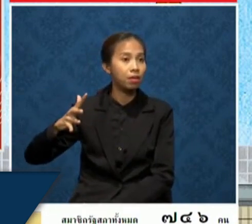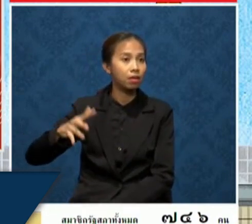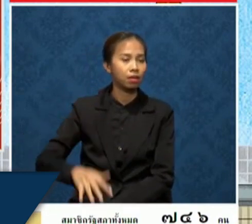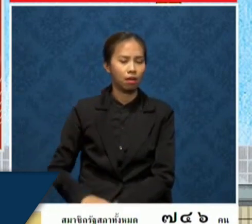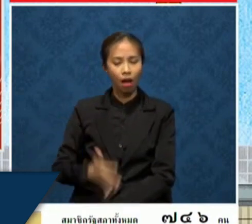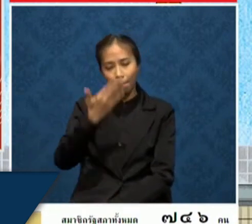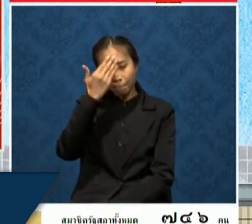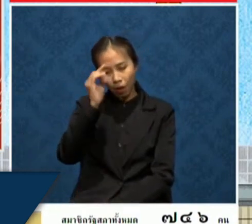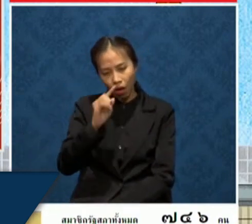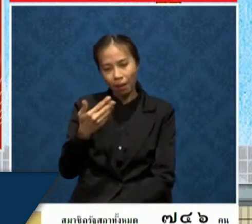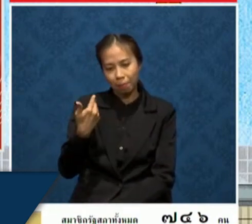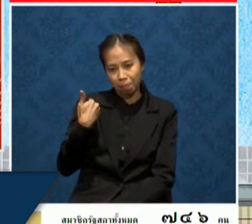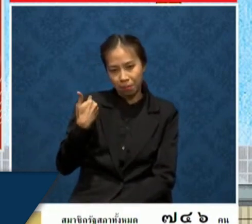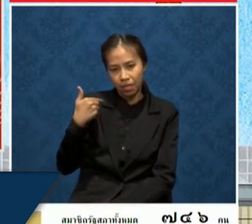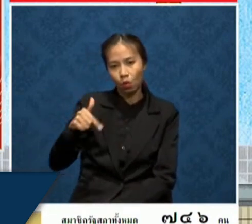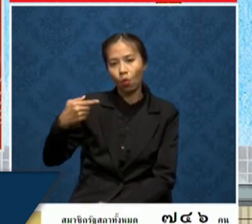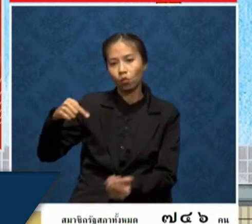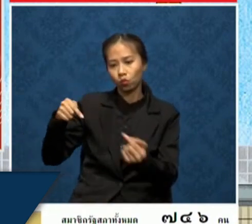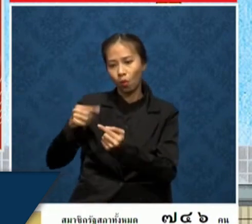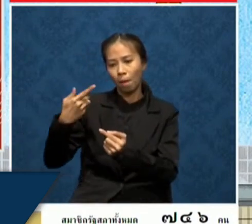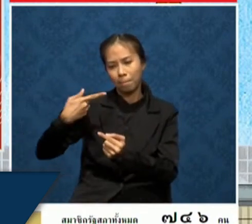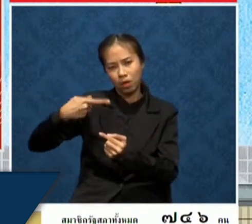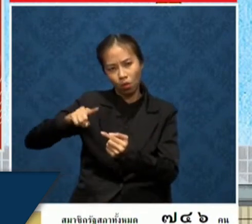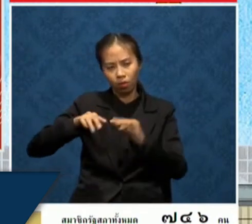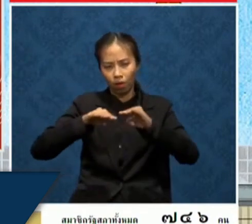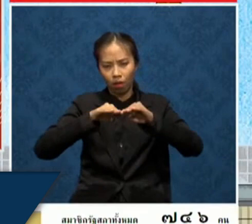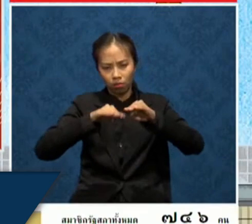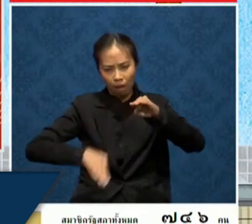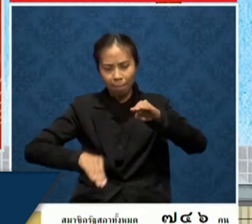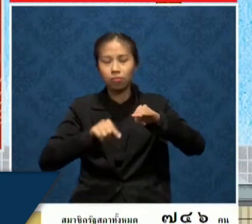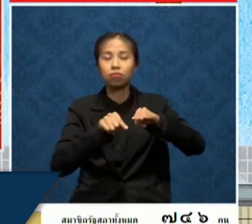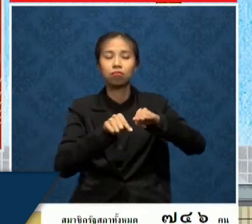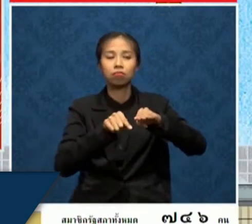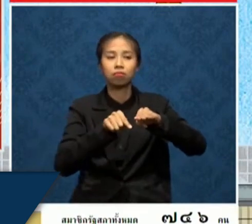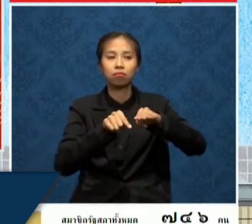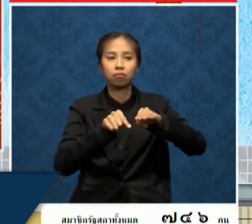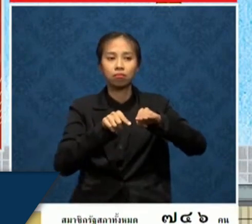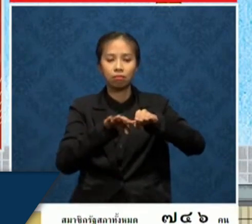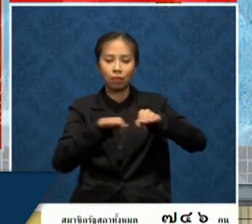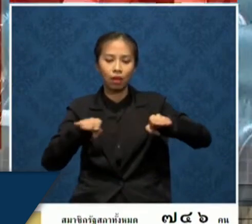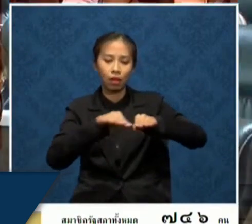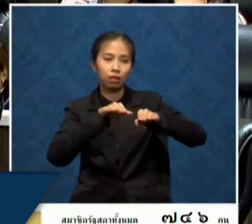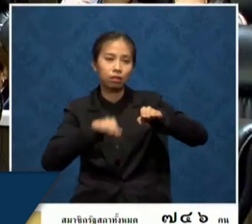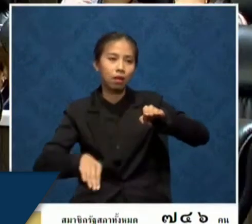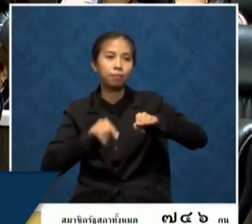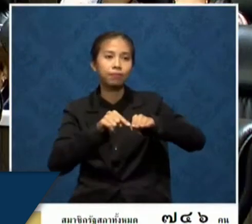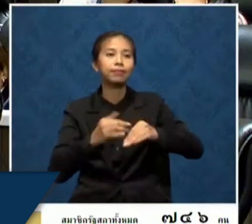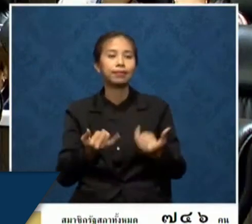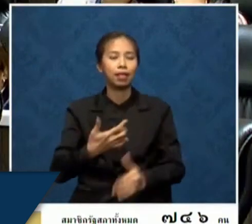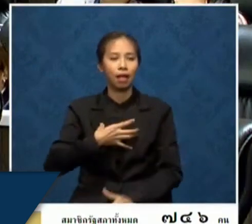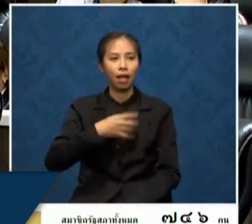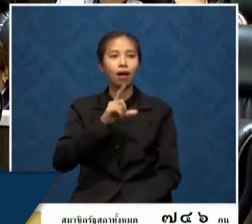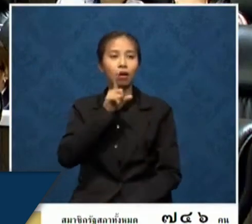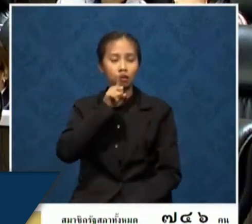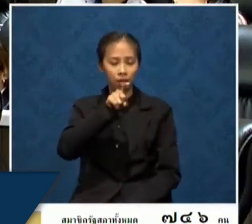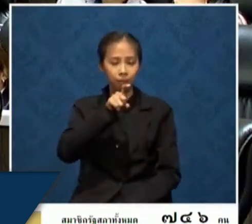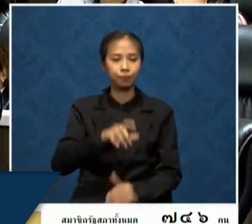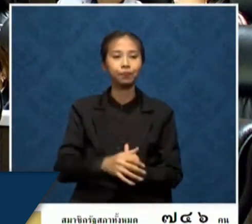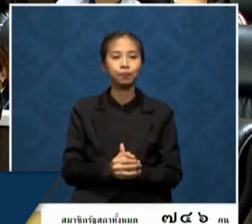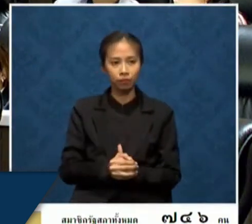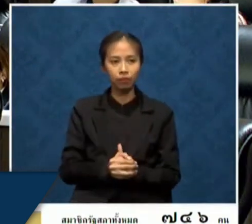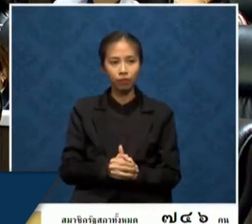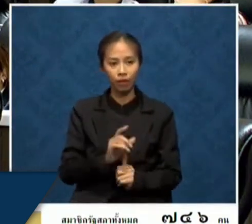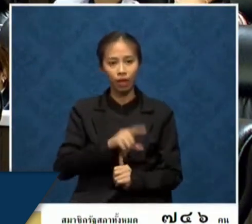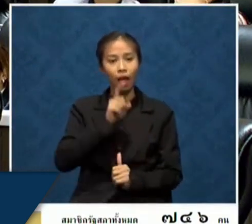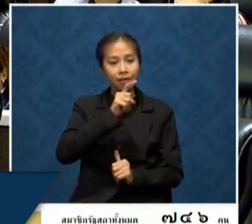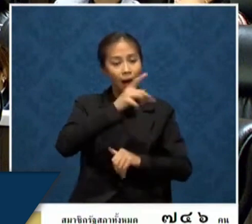FTA มีอัตราการใช้ประโยชน์ต่ำกว่าค่าเฉลี่ยนี้ด้วยซ้ำสิ่งที่อยากเรียนถามท่านประธานสภาผ่านไปถึงท่าน